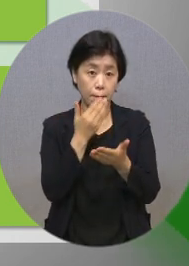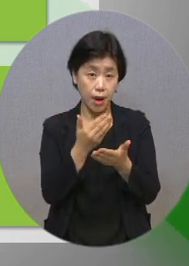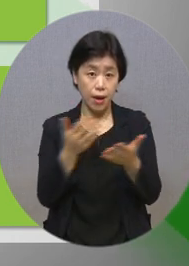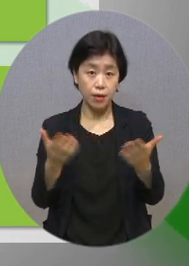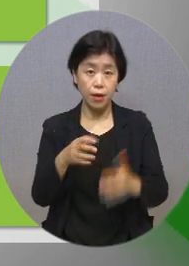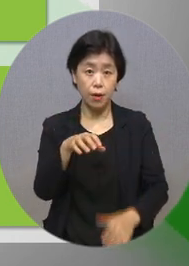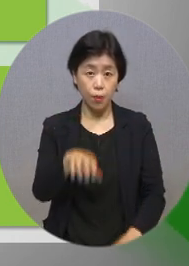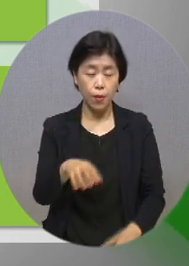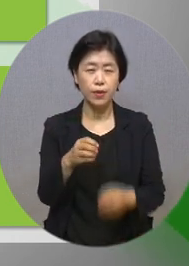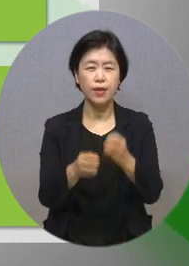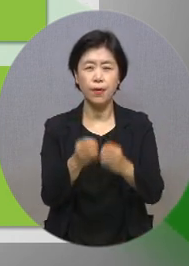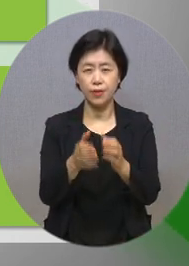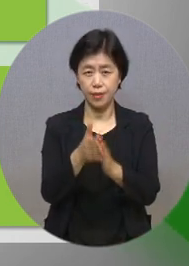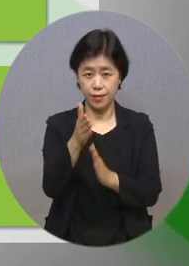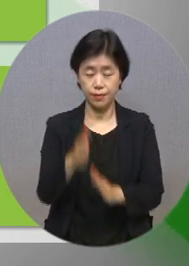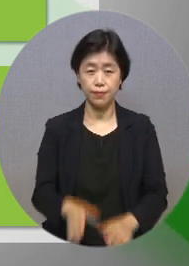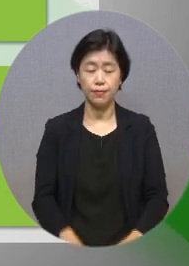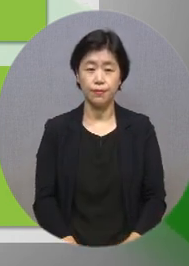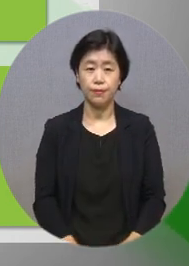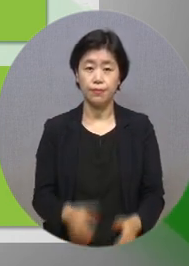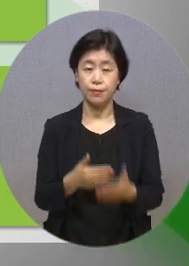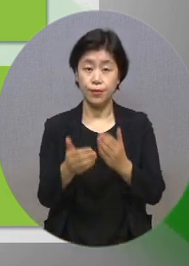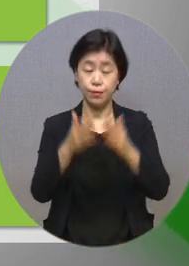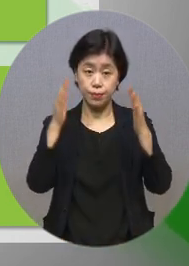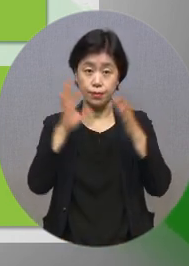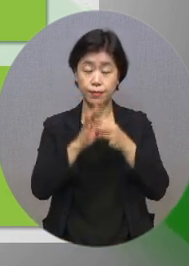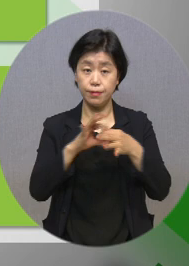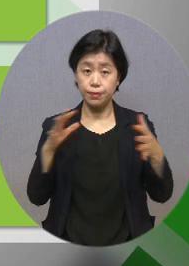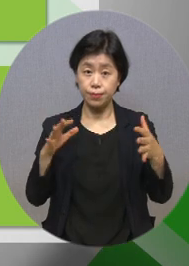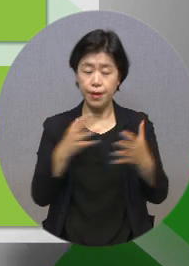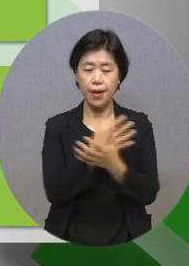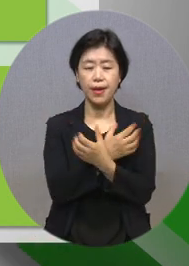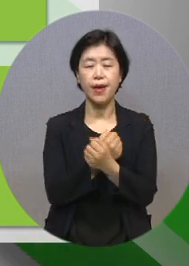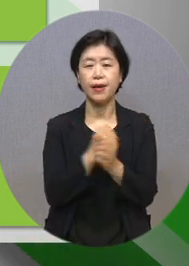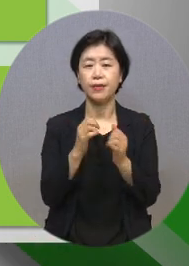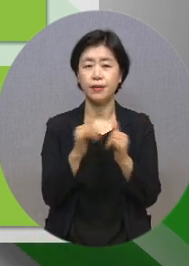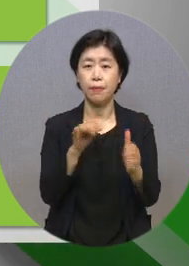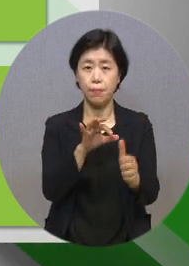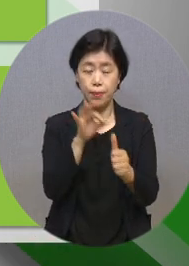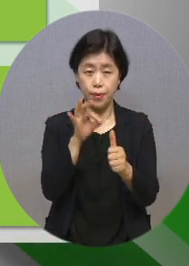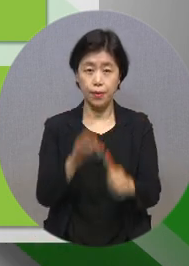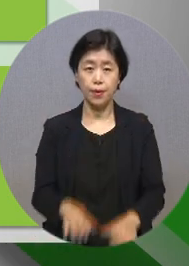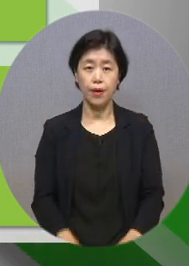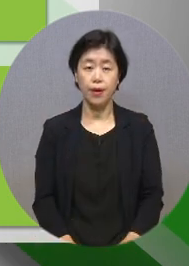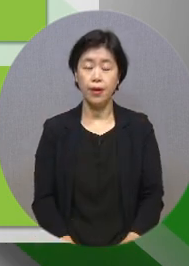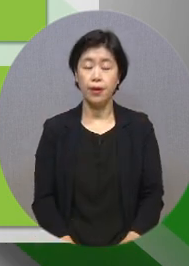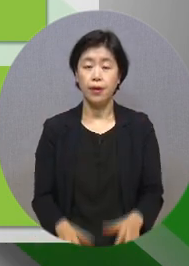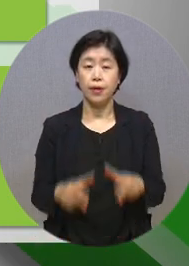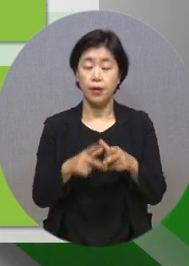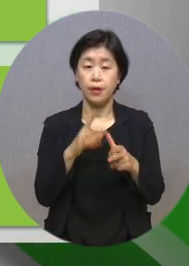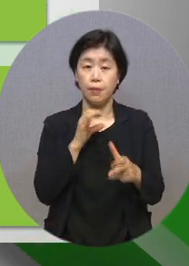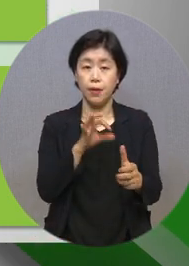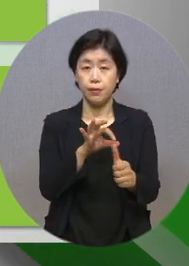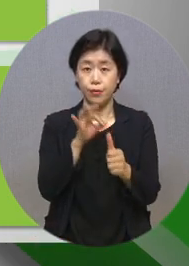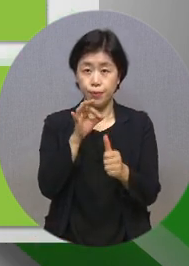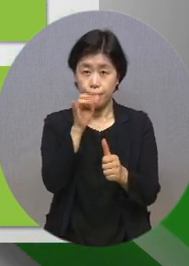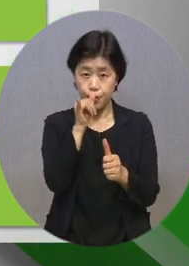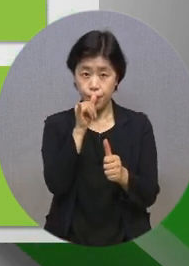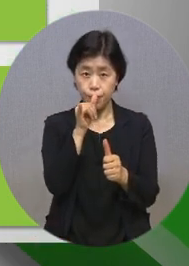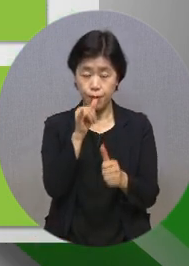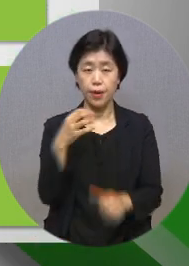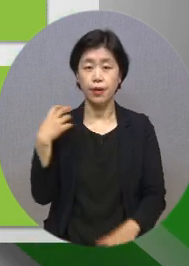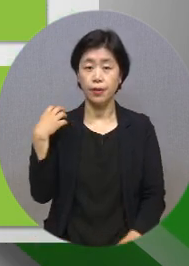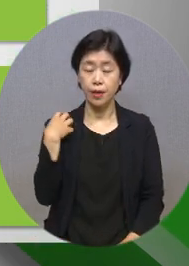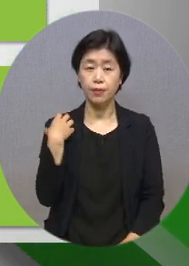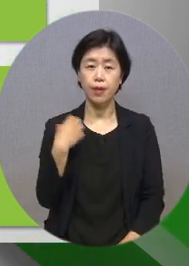경상남도 창원시입니다. 경력과 학력은 무관하며 계약직을 채용합니다. 장애인만 채용하며